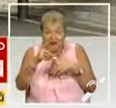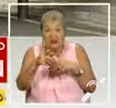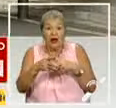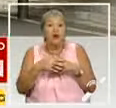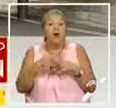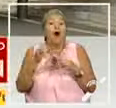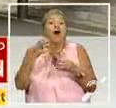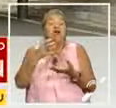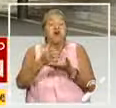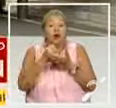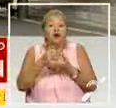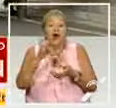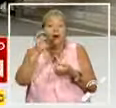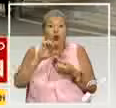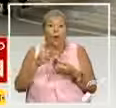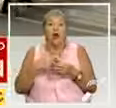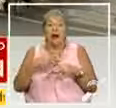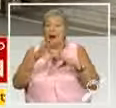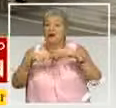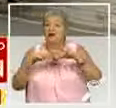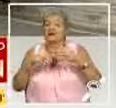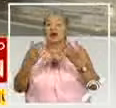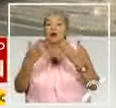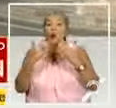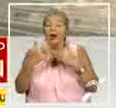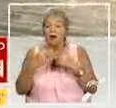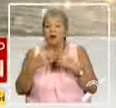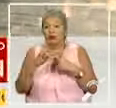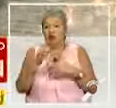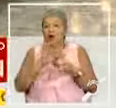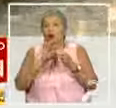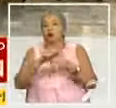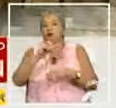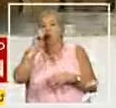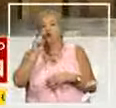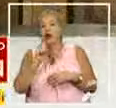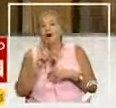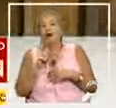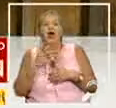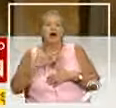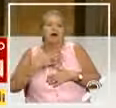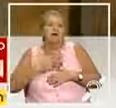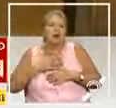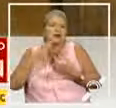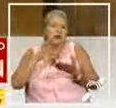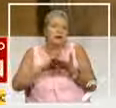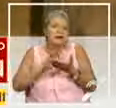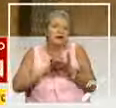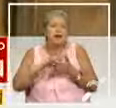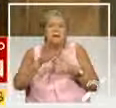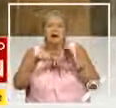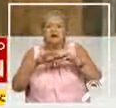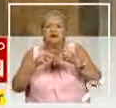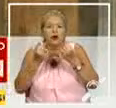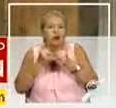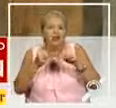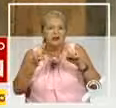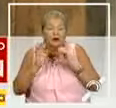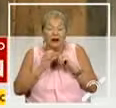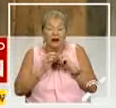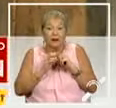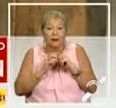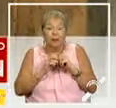Fondurilor Europene și Ministerul Mediului, se pare că liderii UDMR își doresc să păstreze Ministerul Dezvoltării Regionale. Iar de la